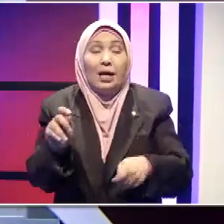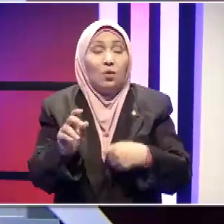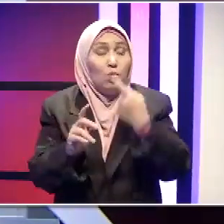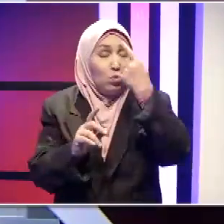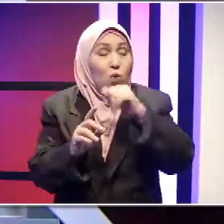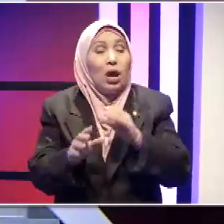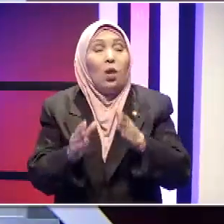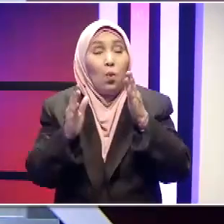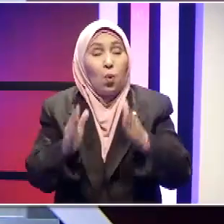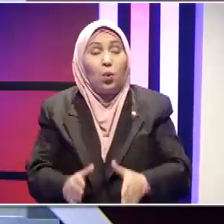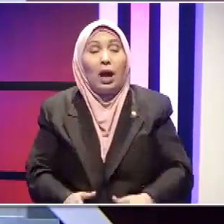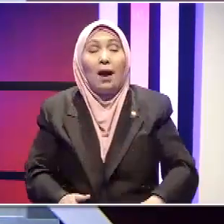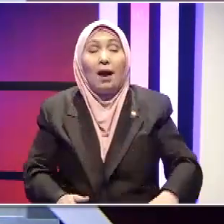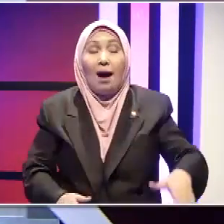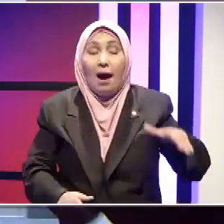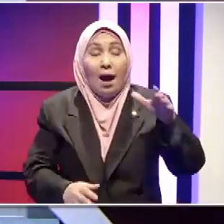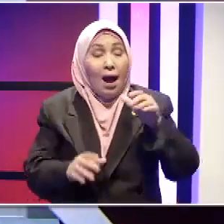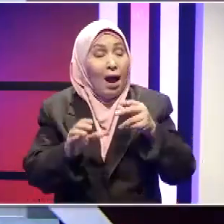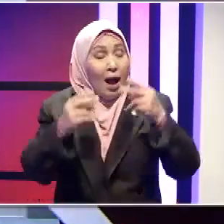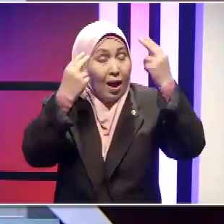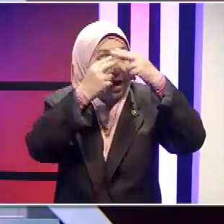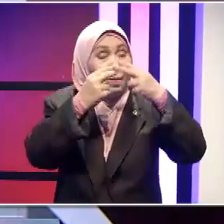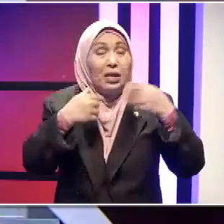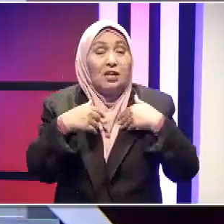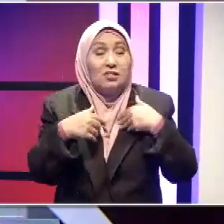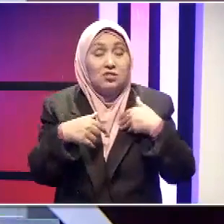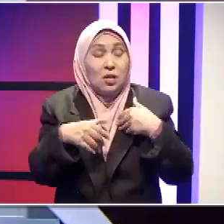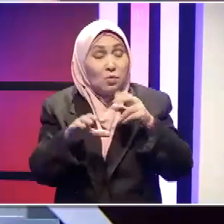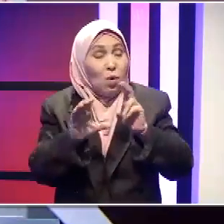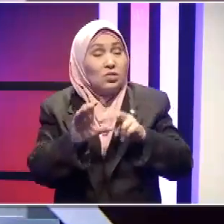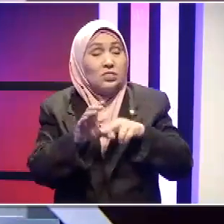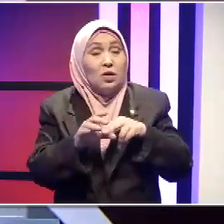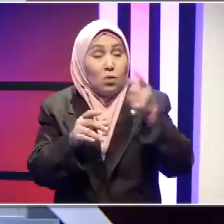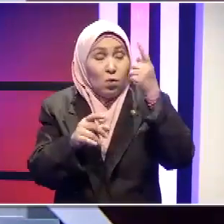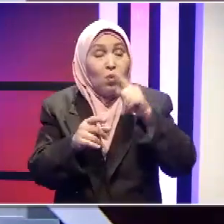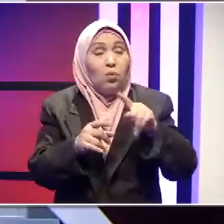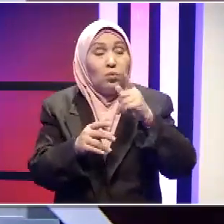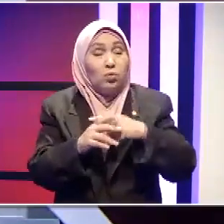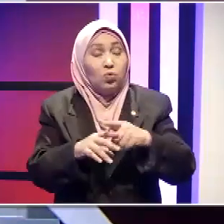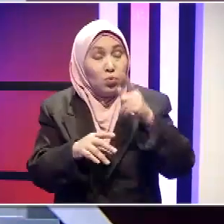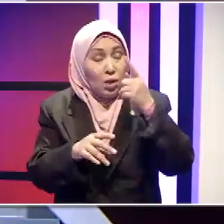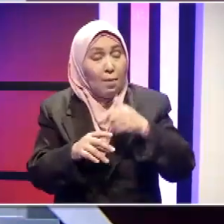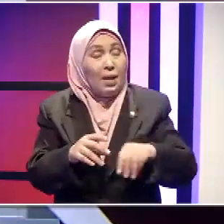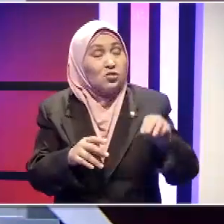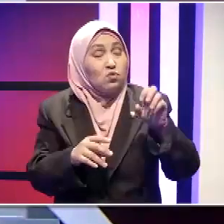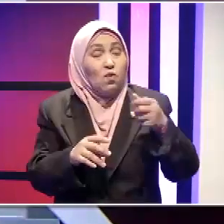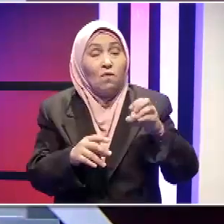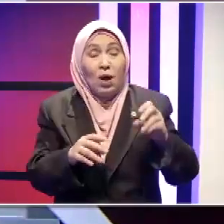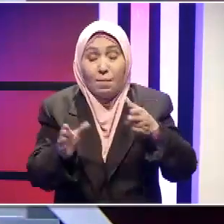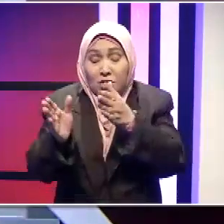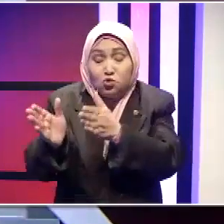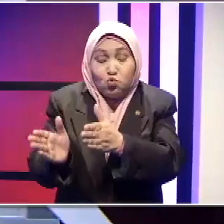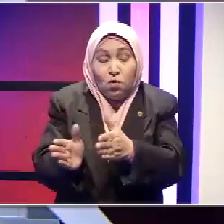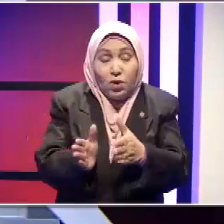kalau ada Pilkada sofa yang duduk apa Waduh untuk menyebut Yi Geum masfufah itu berebes susu